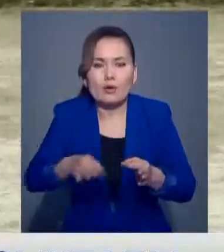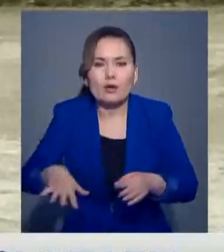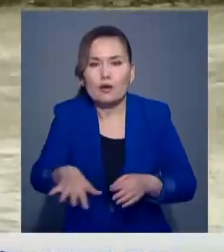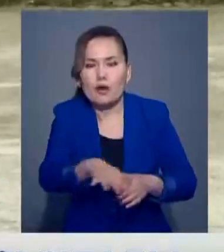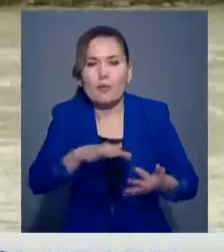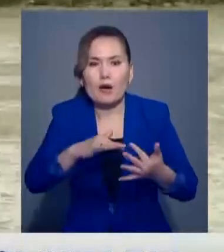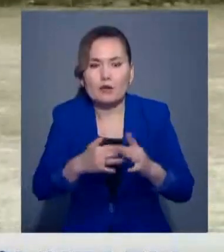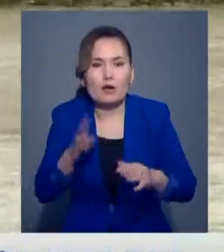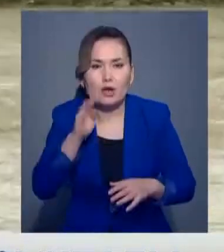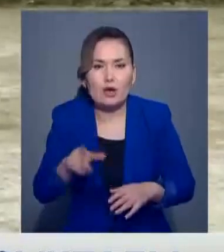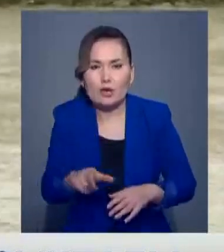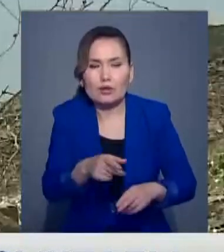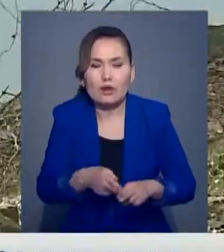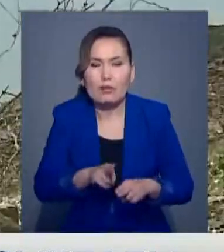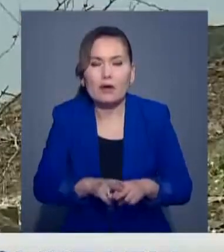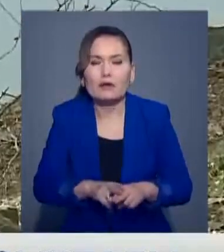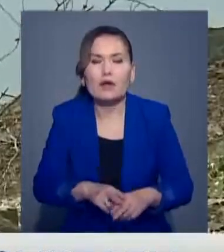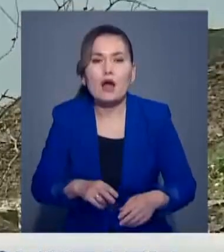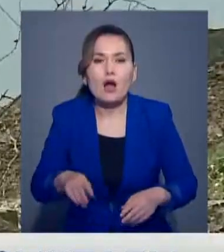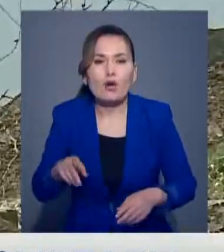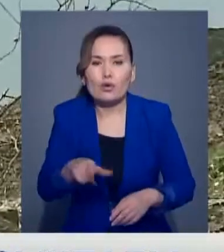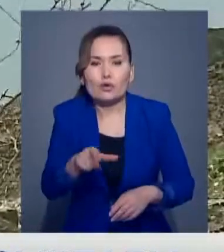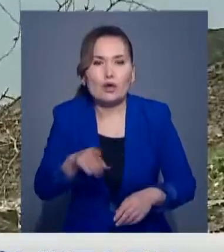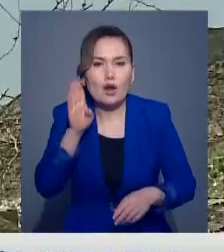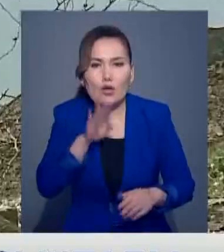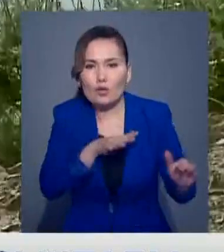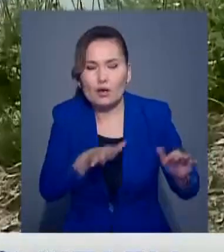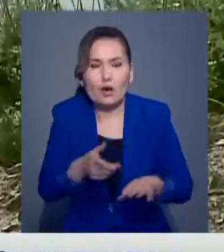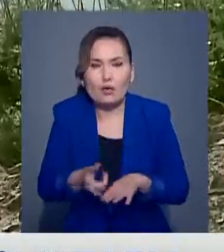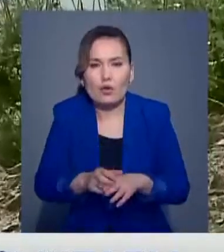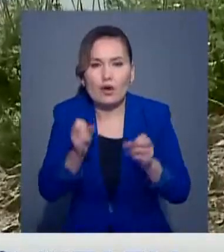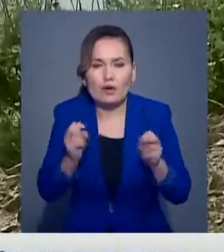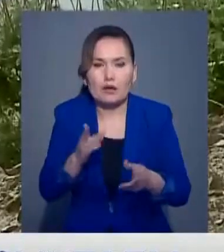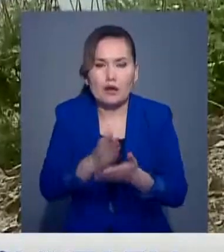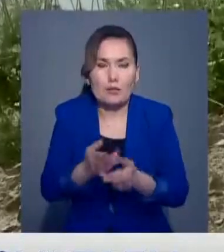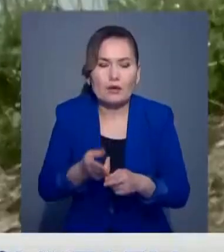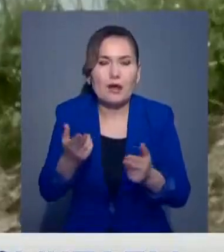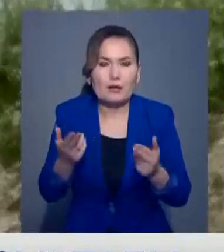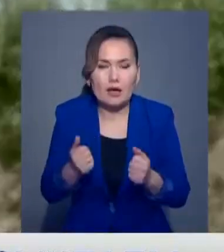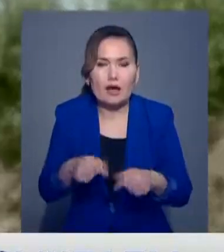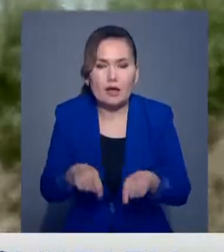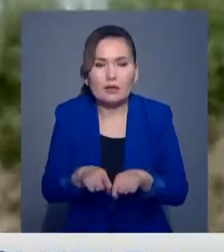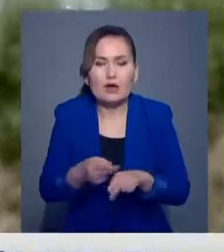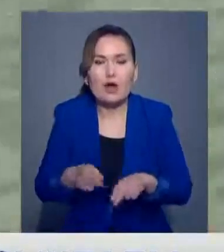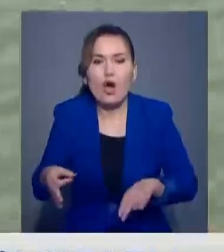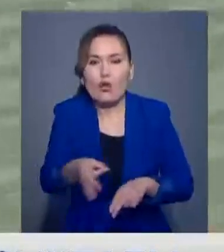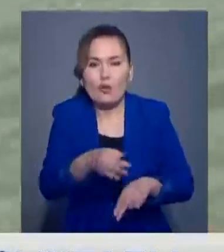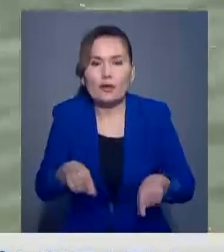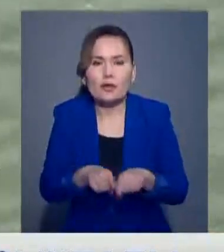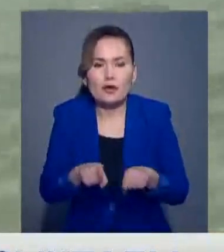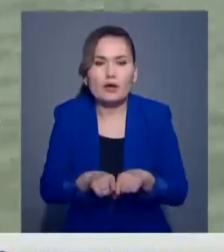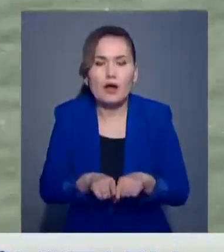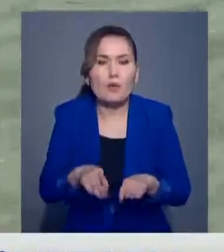Аспара, Қарақыстақ, Ақсай, Көксай, Қайыңды өзендерінде лайлы сел жүруі мүмкін. Мамандар мұны жоққа шығармайды. Жалпы облыста осындай